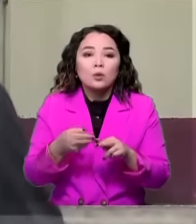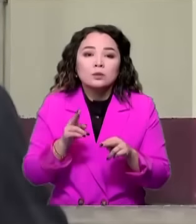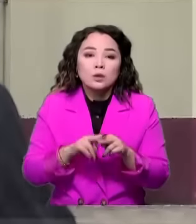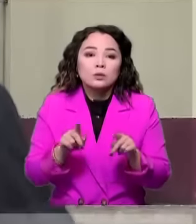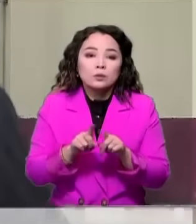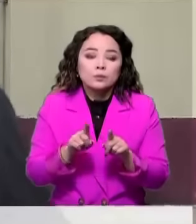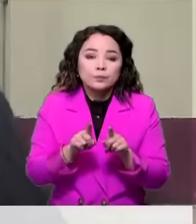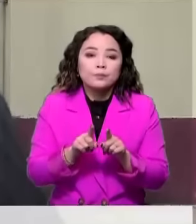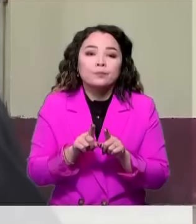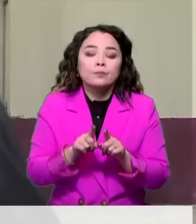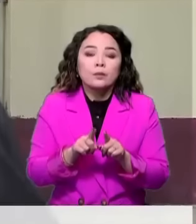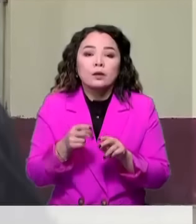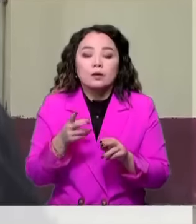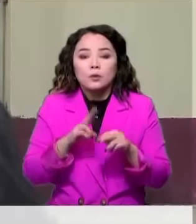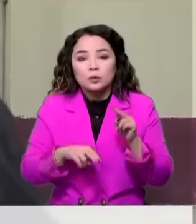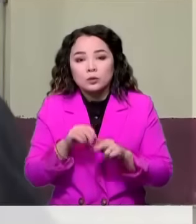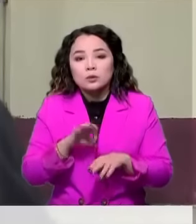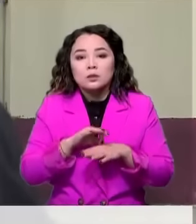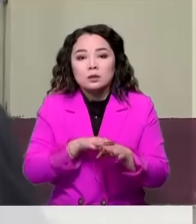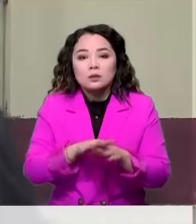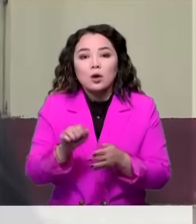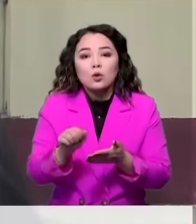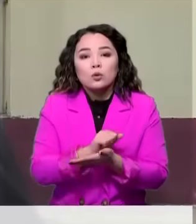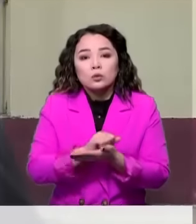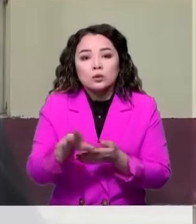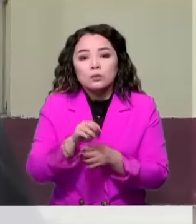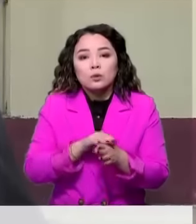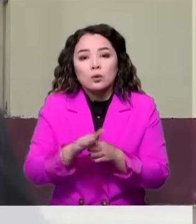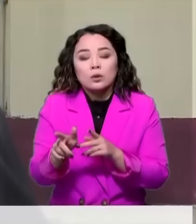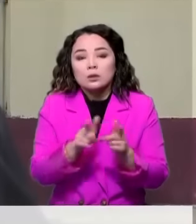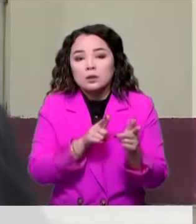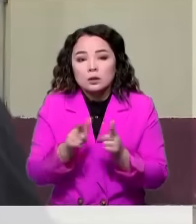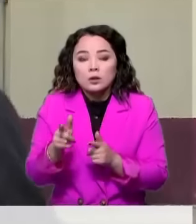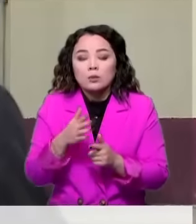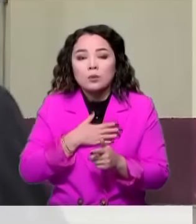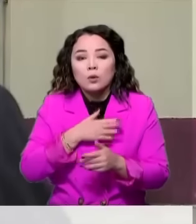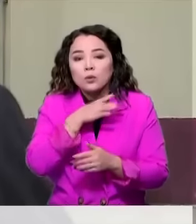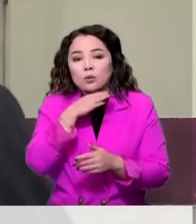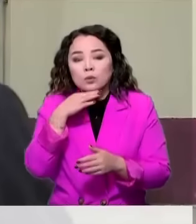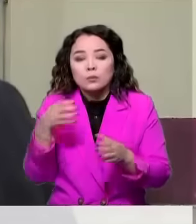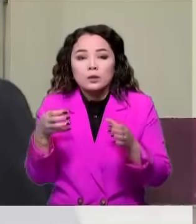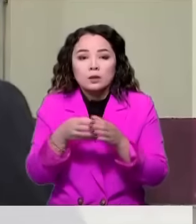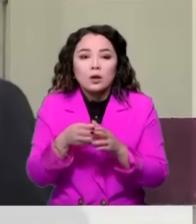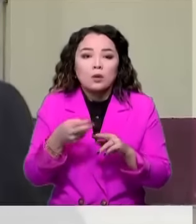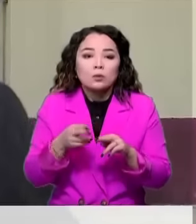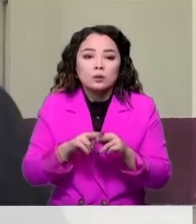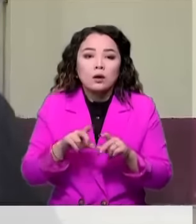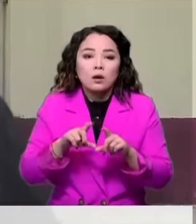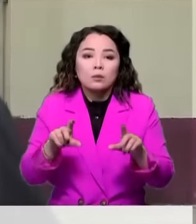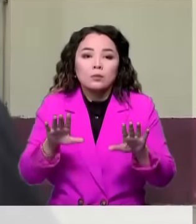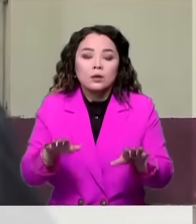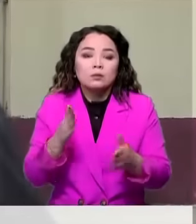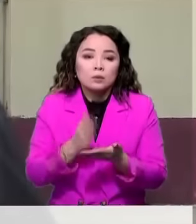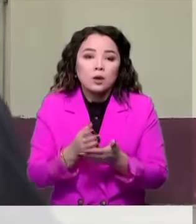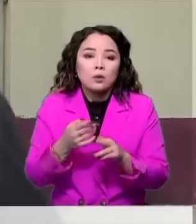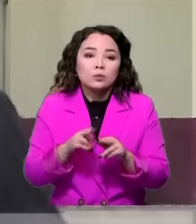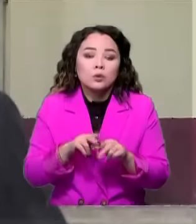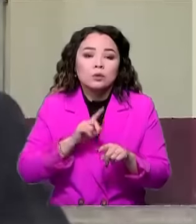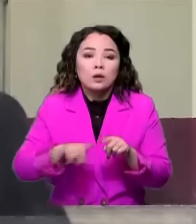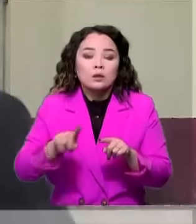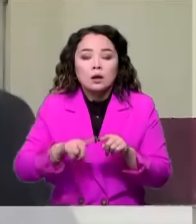дегеніміз қазір осындай құрылыстың құжаттары толығымен біткен, бізде көптеген осындай объектілеріміз бар. Алла